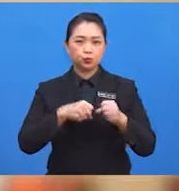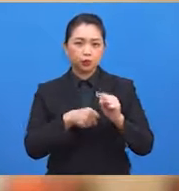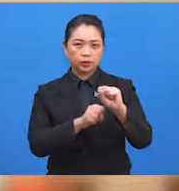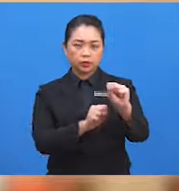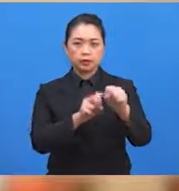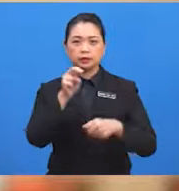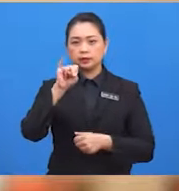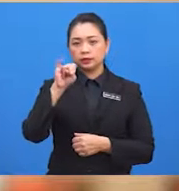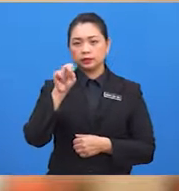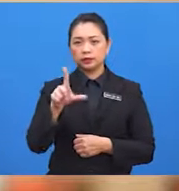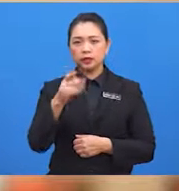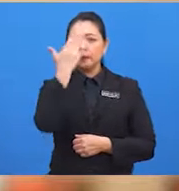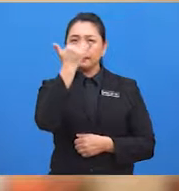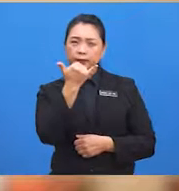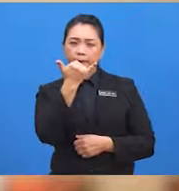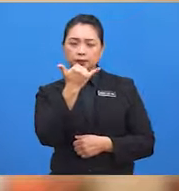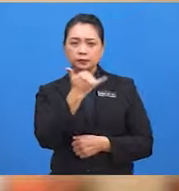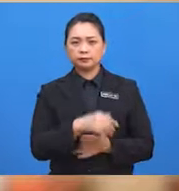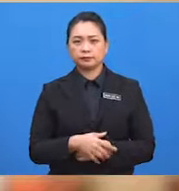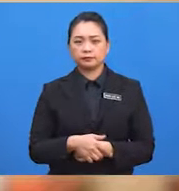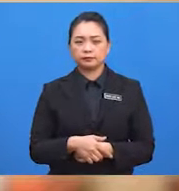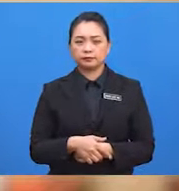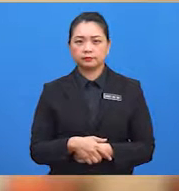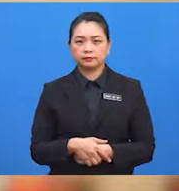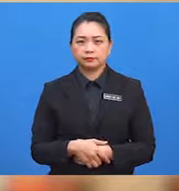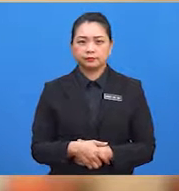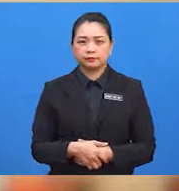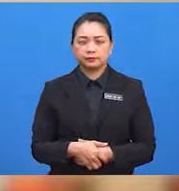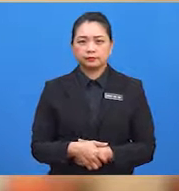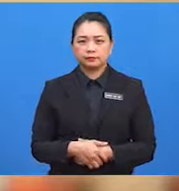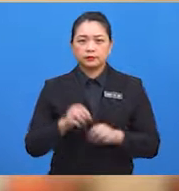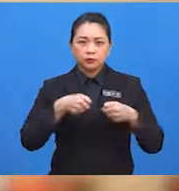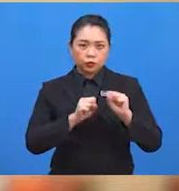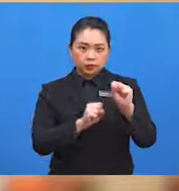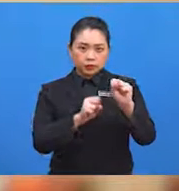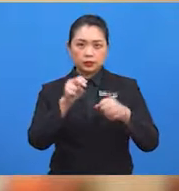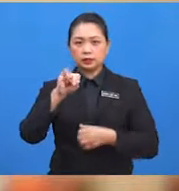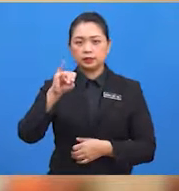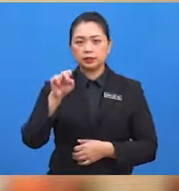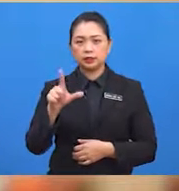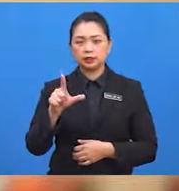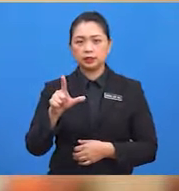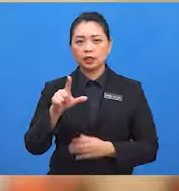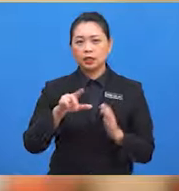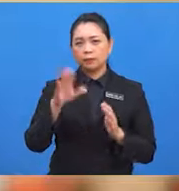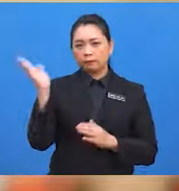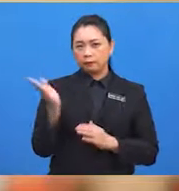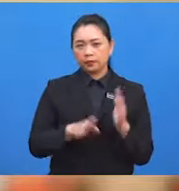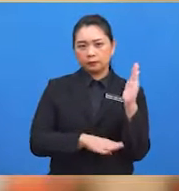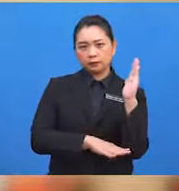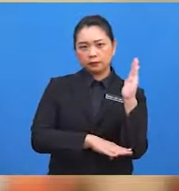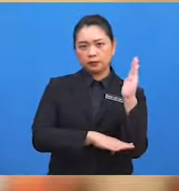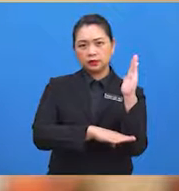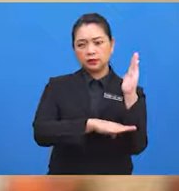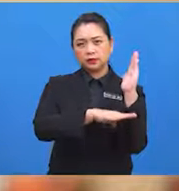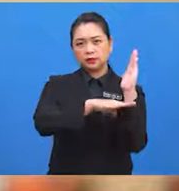Mengapakah Mesir dianggap seperti itu? Hal ini kerana Sungai Nil yang membanjiri kawasan sekitarnya